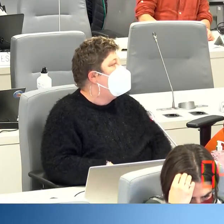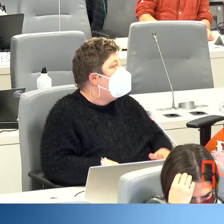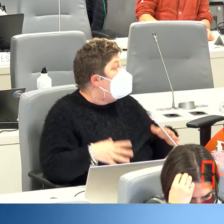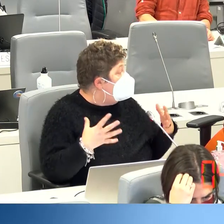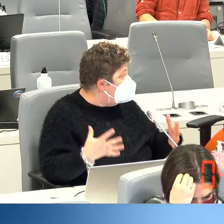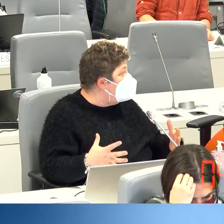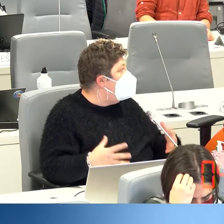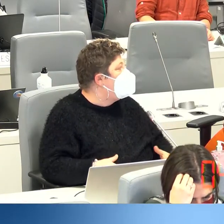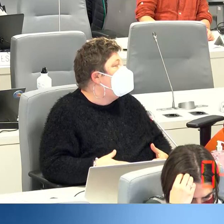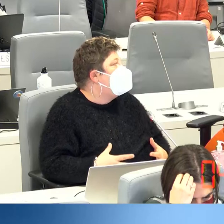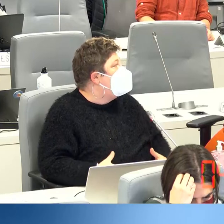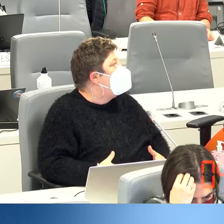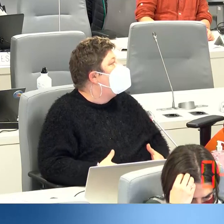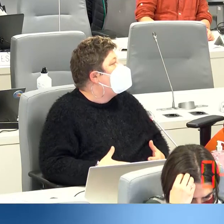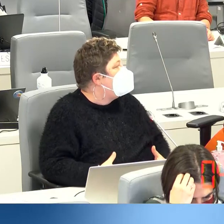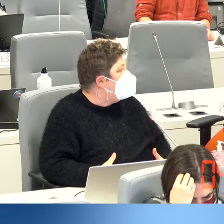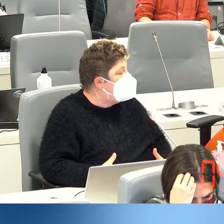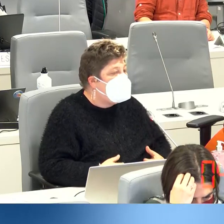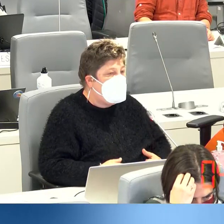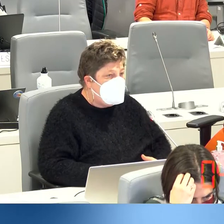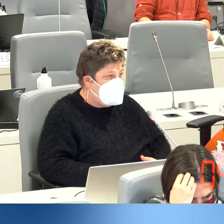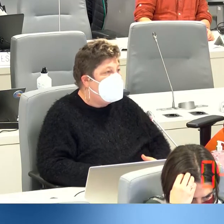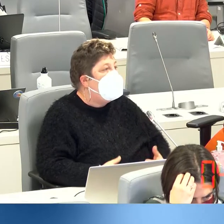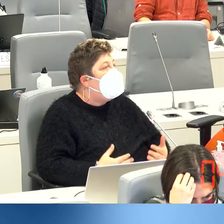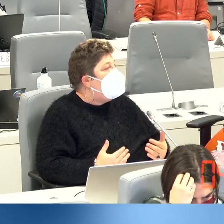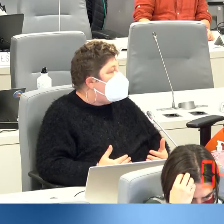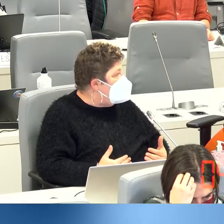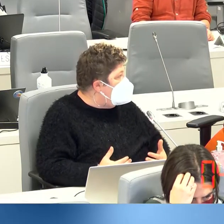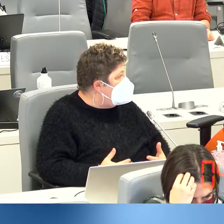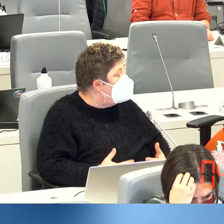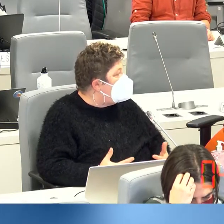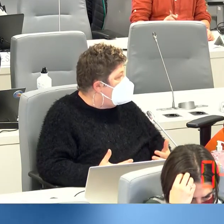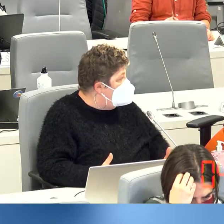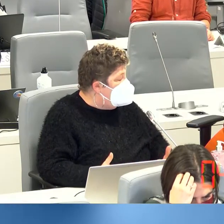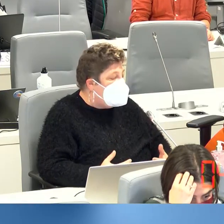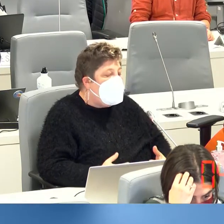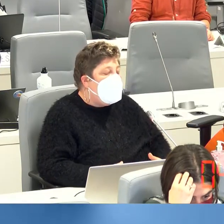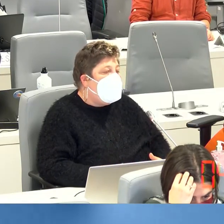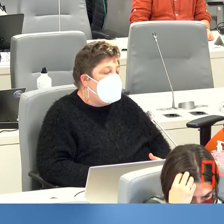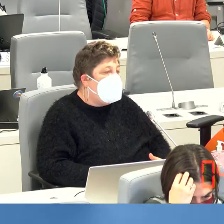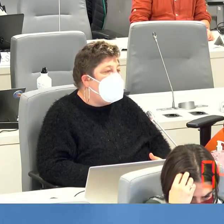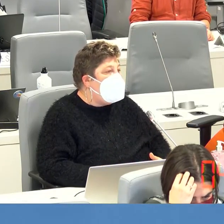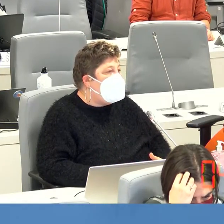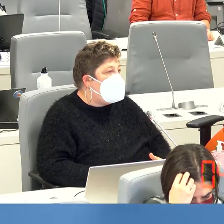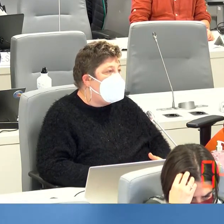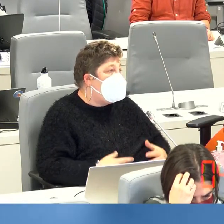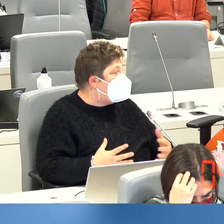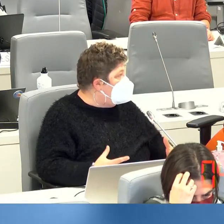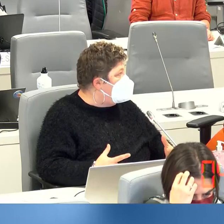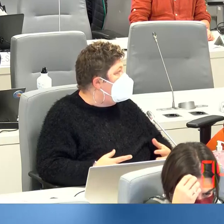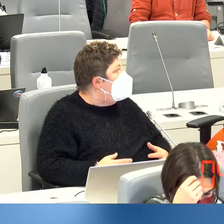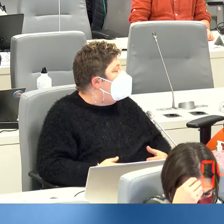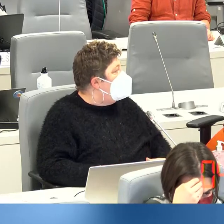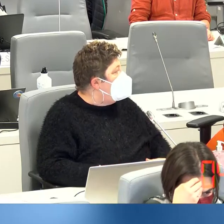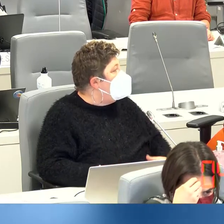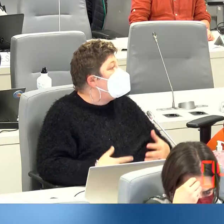une structuration et donc il était nécessaire pour eux de le déposer par ailleurs tous ces lieux travaille avec des scop